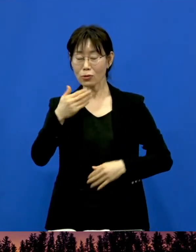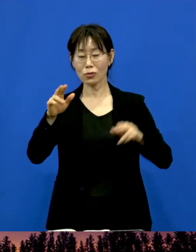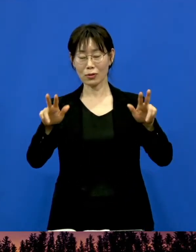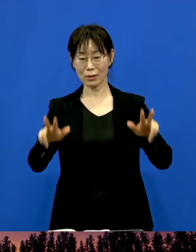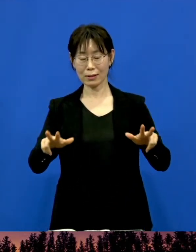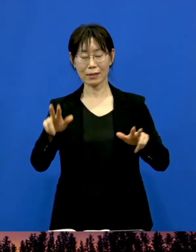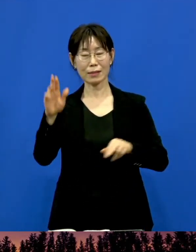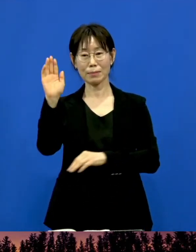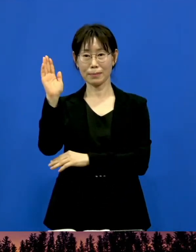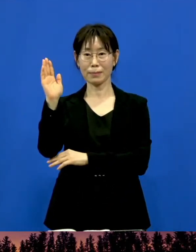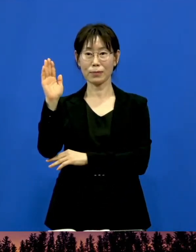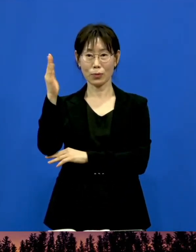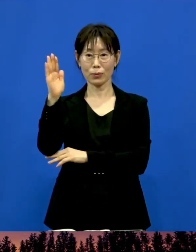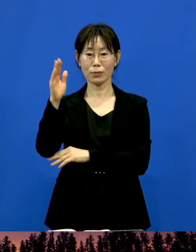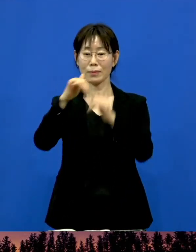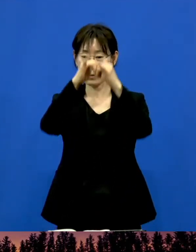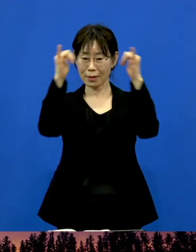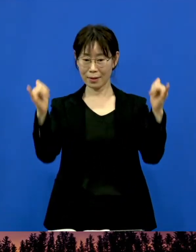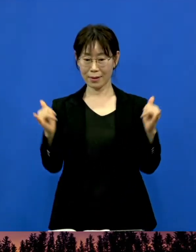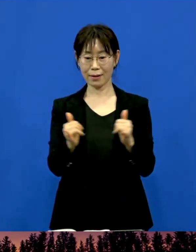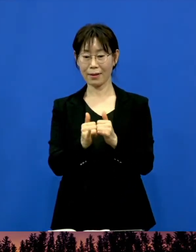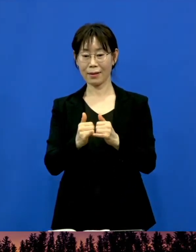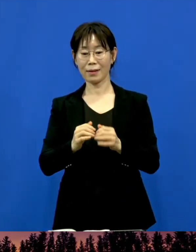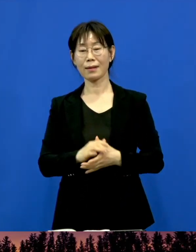우리의 삶은 복잡해지기 시작합니다.